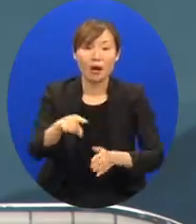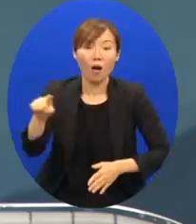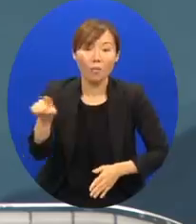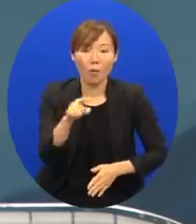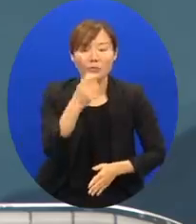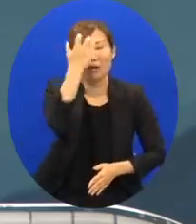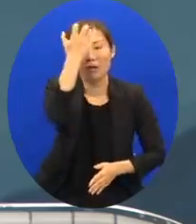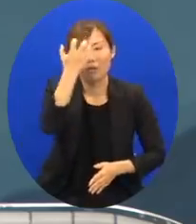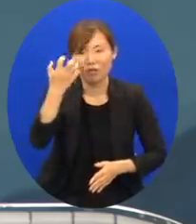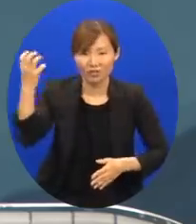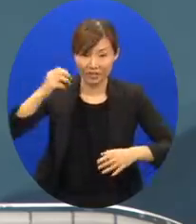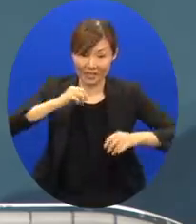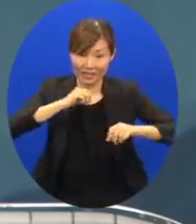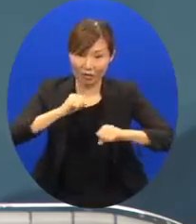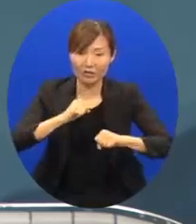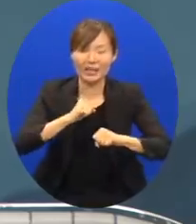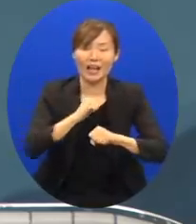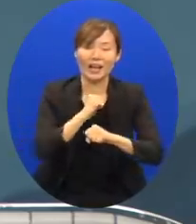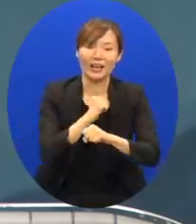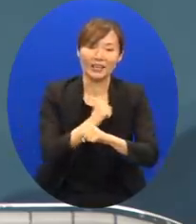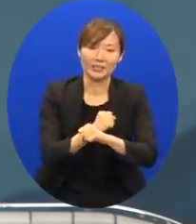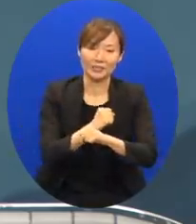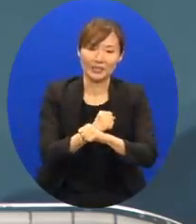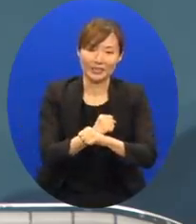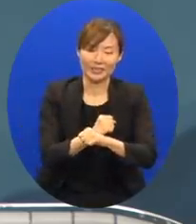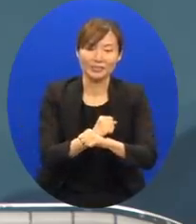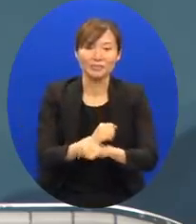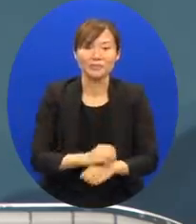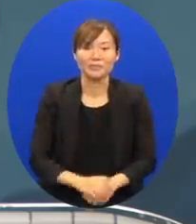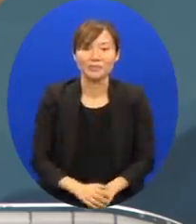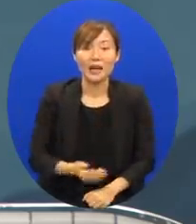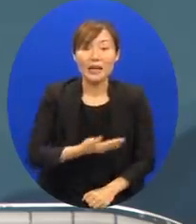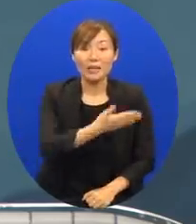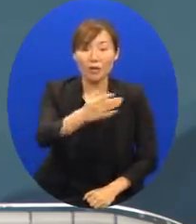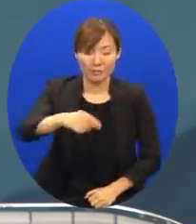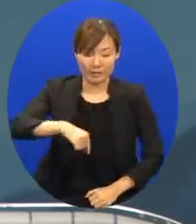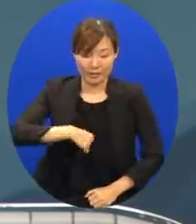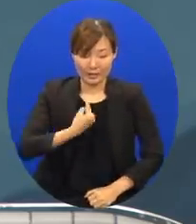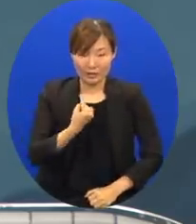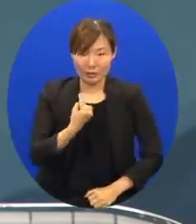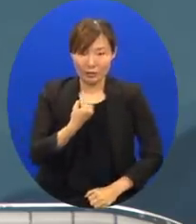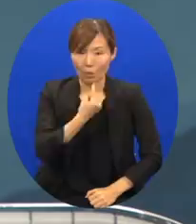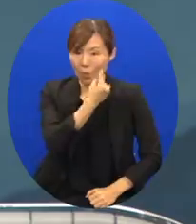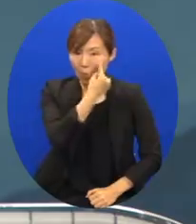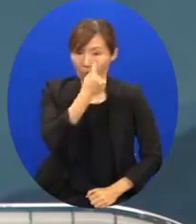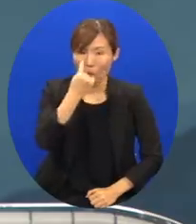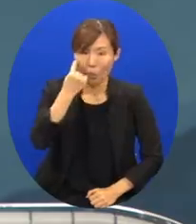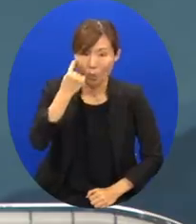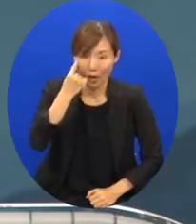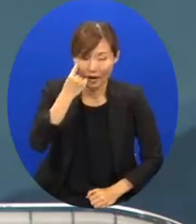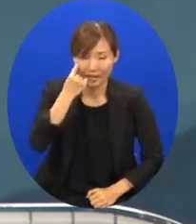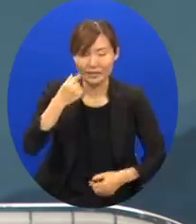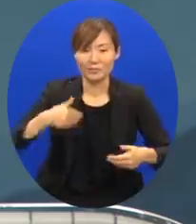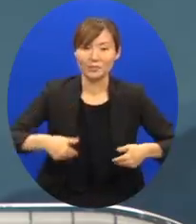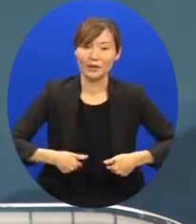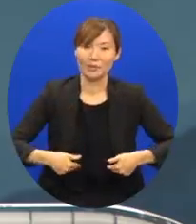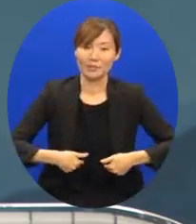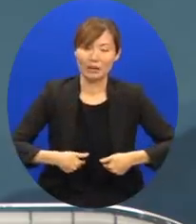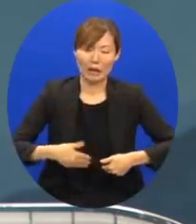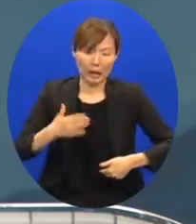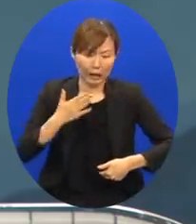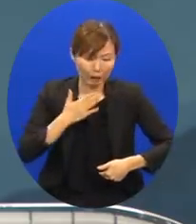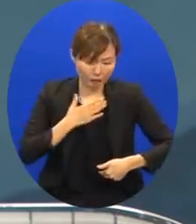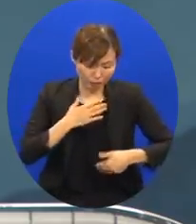안에 성령께서 역사하시는 지 안 하시는지 여러분 스스로 한번 확인해 보시기 바랍 내가 이렇게 삶을